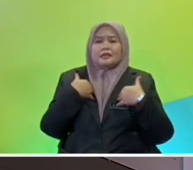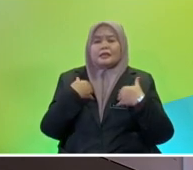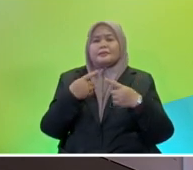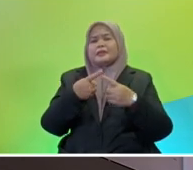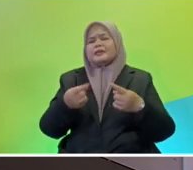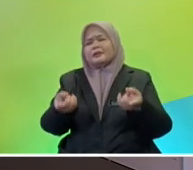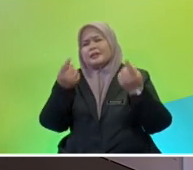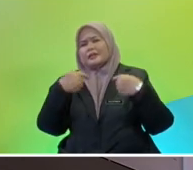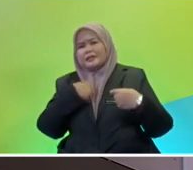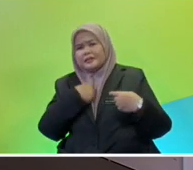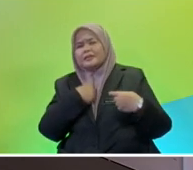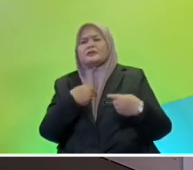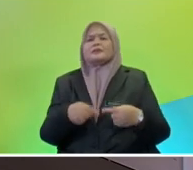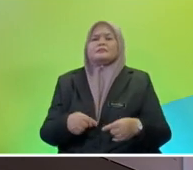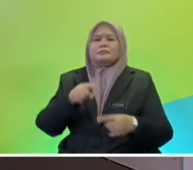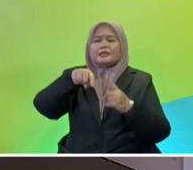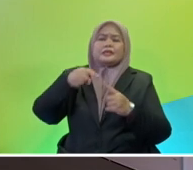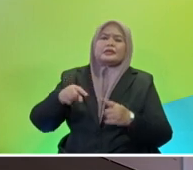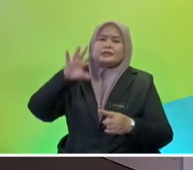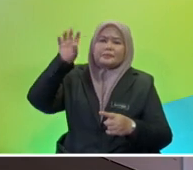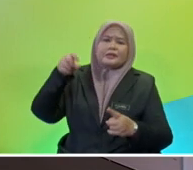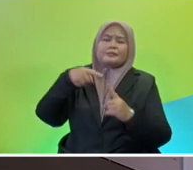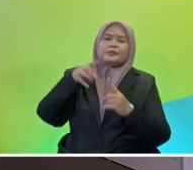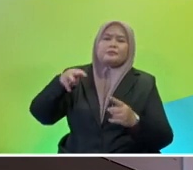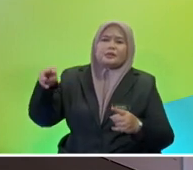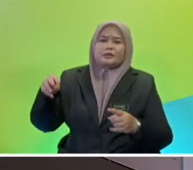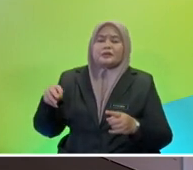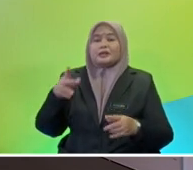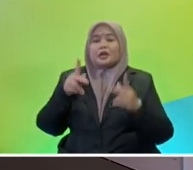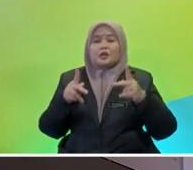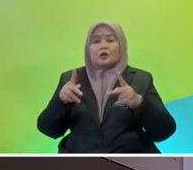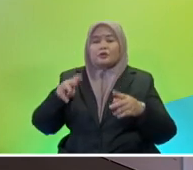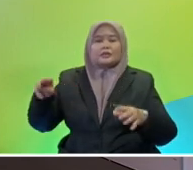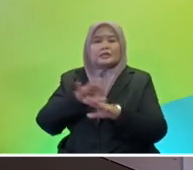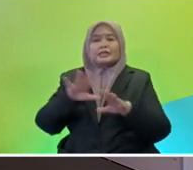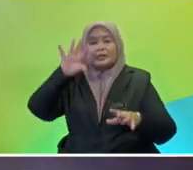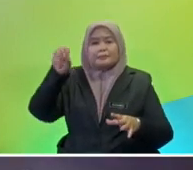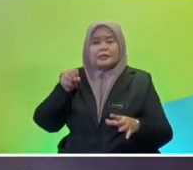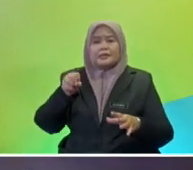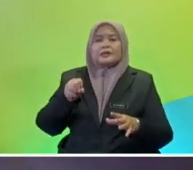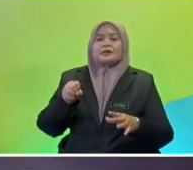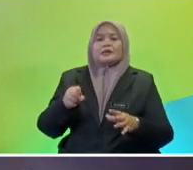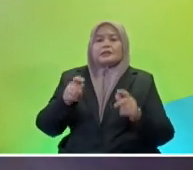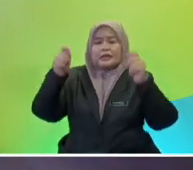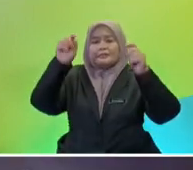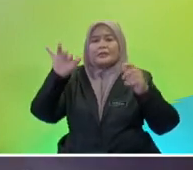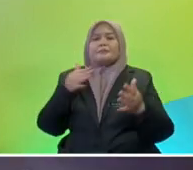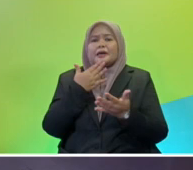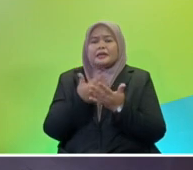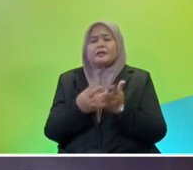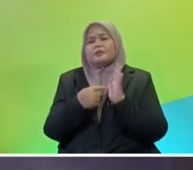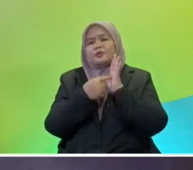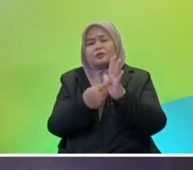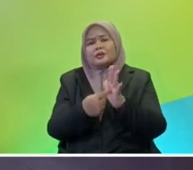diri kita apabila memberi pencapaian kepada murid sekiranya murid tadi tidak dapat mencapai tahap penguasaan yang baik ini menunjukkan